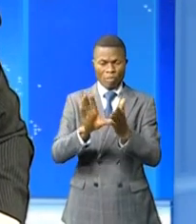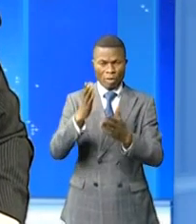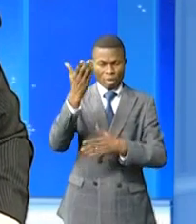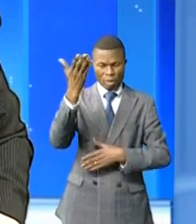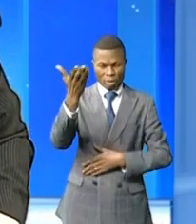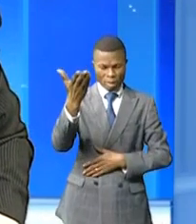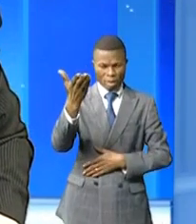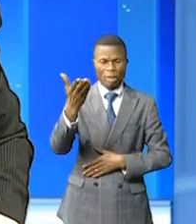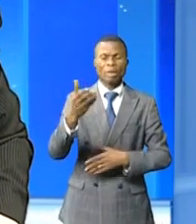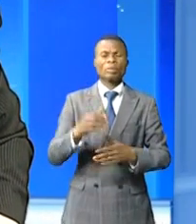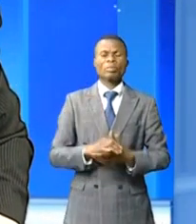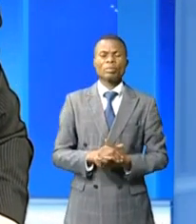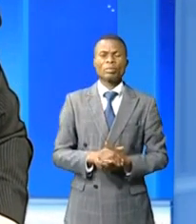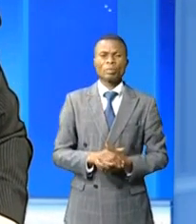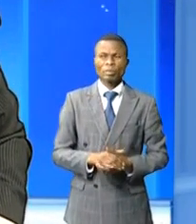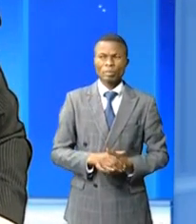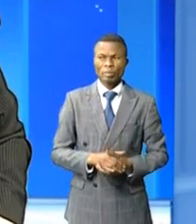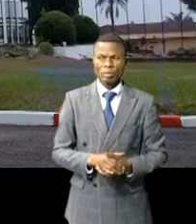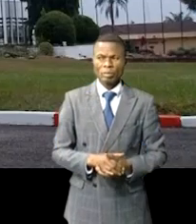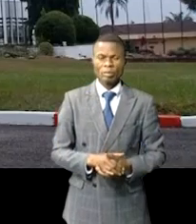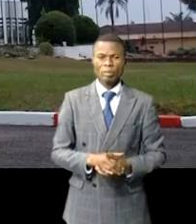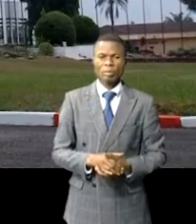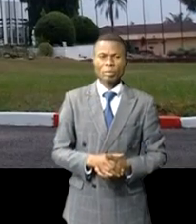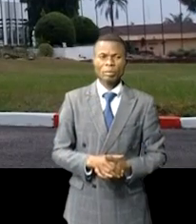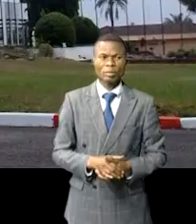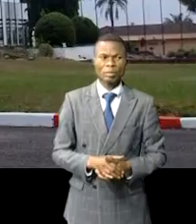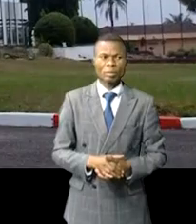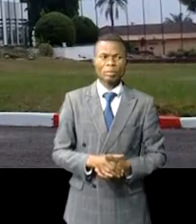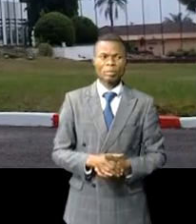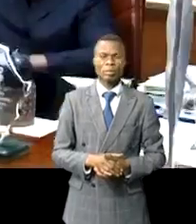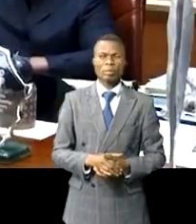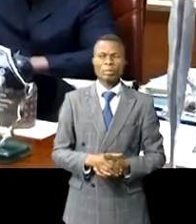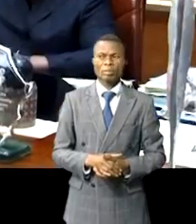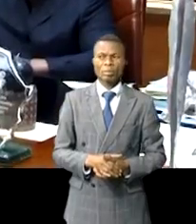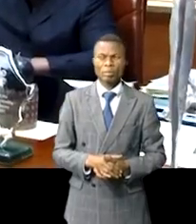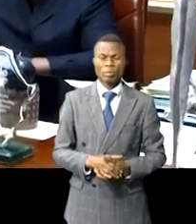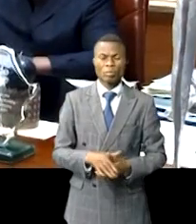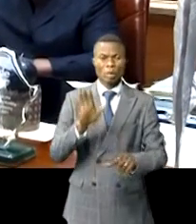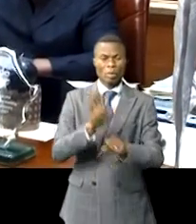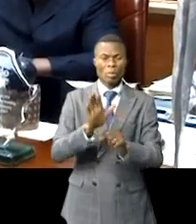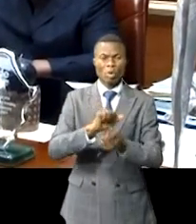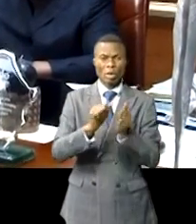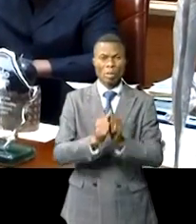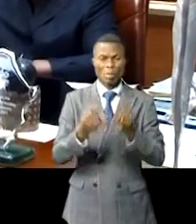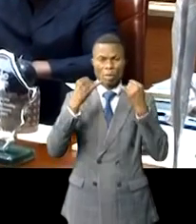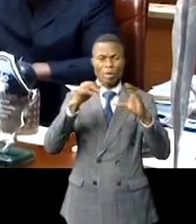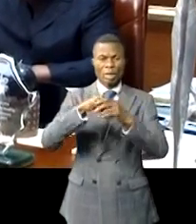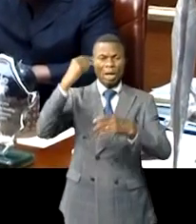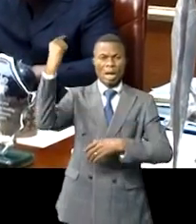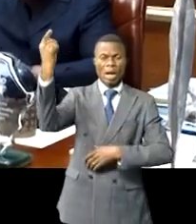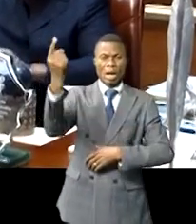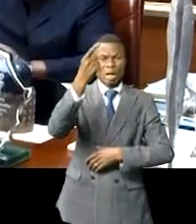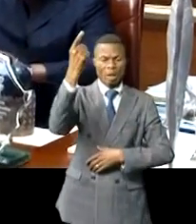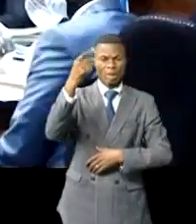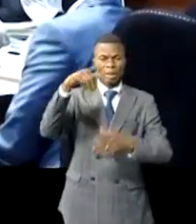Pierre Kibambe Somoïssa. Des grandes questions d'actualité à travers le monde et